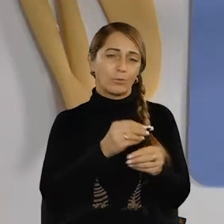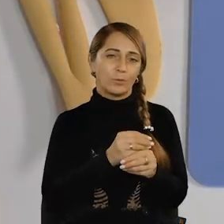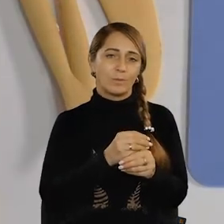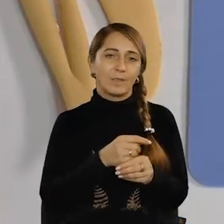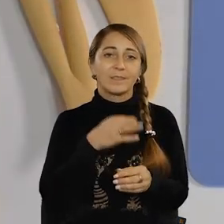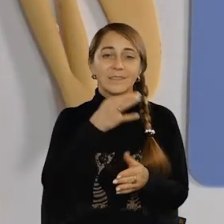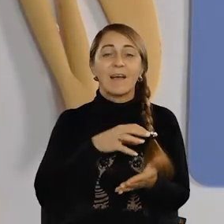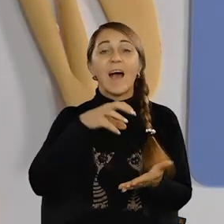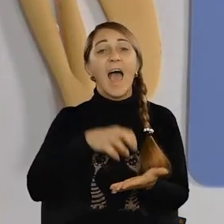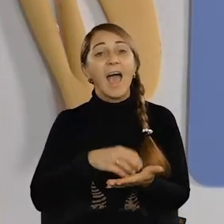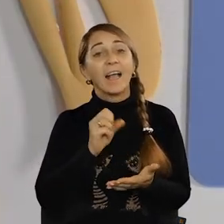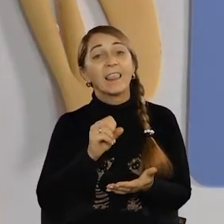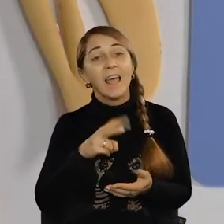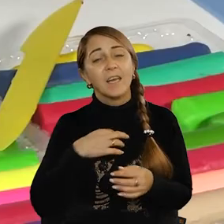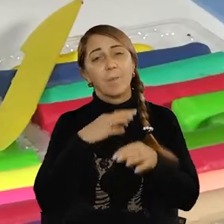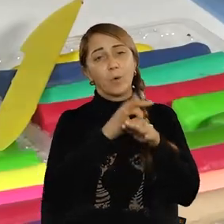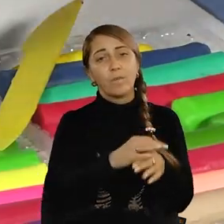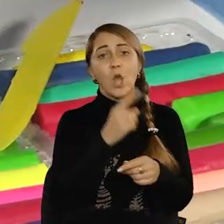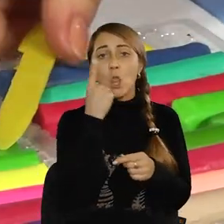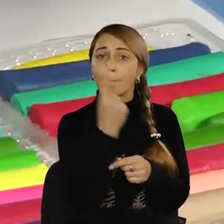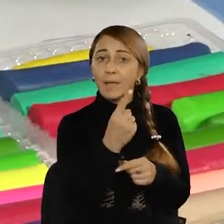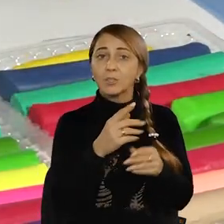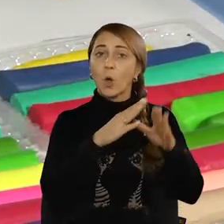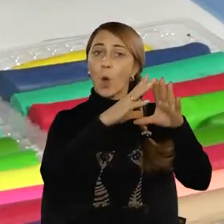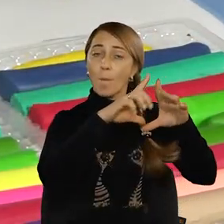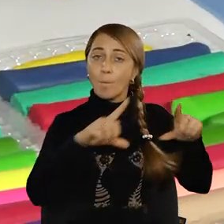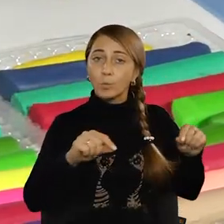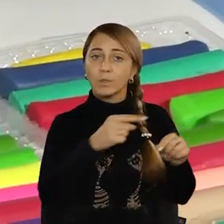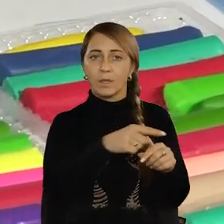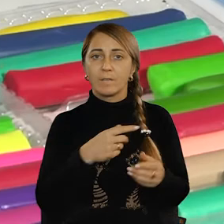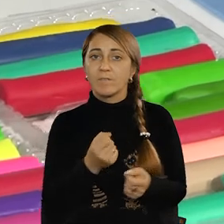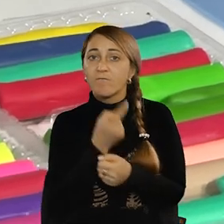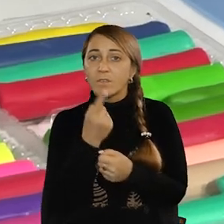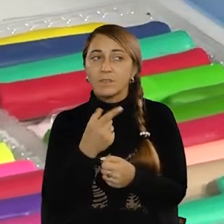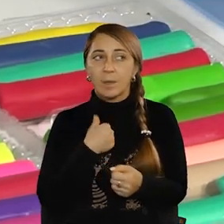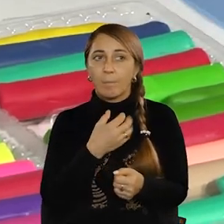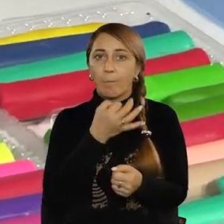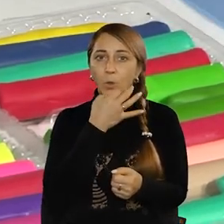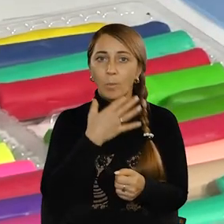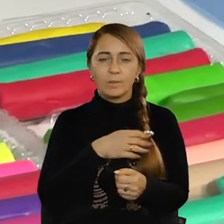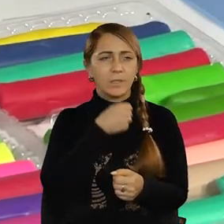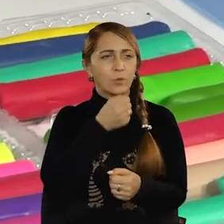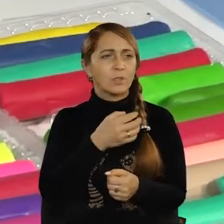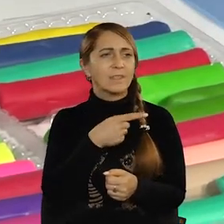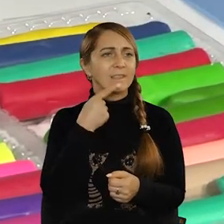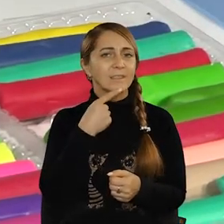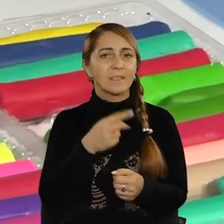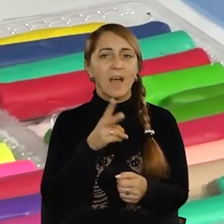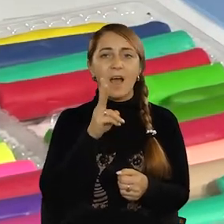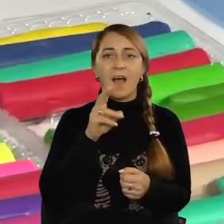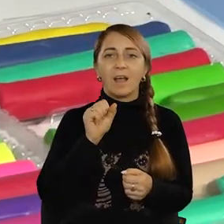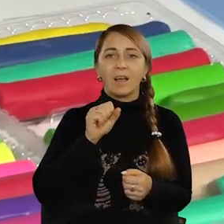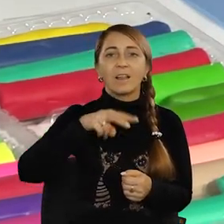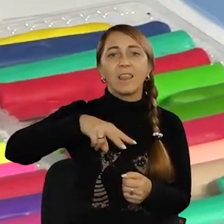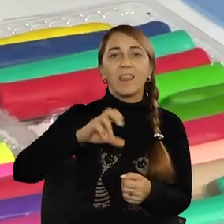еклер та провів нас до першого бутика. Він виявився, як подобається казати дорослим, класичним і